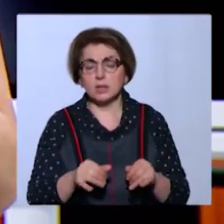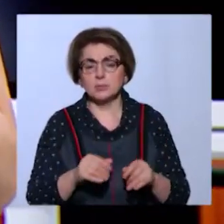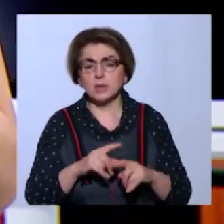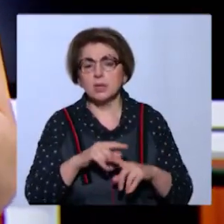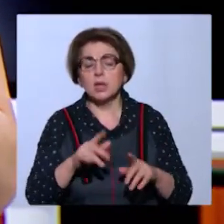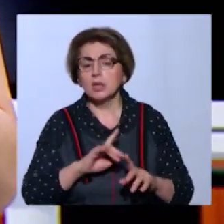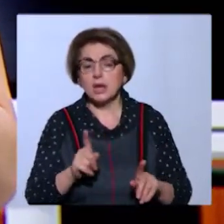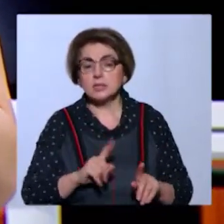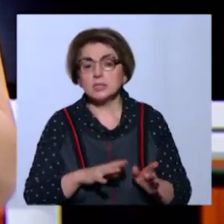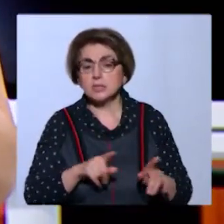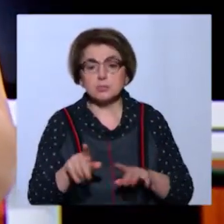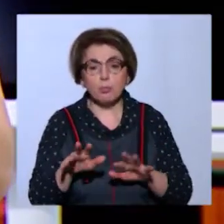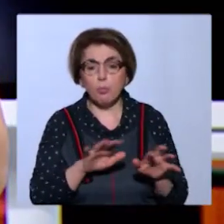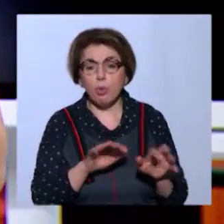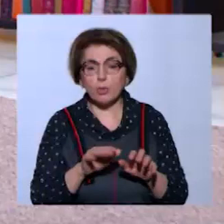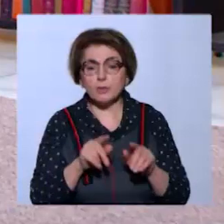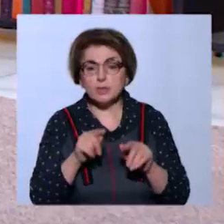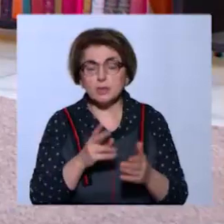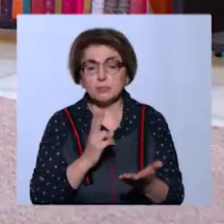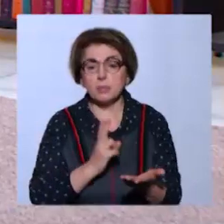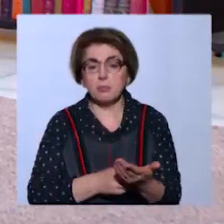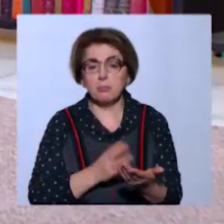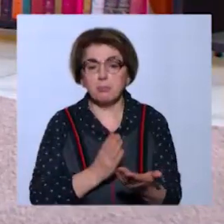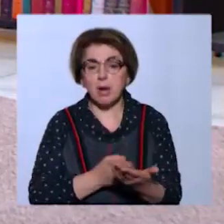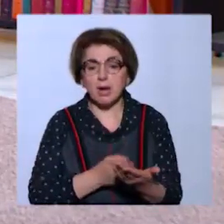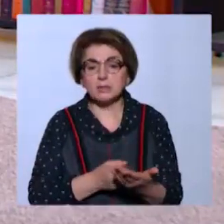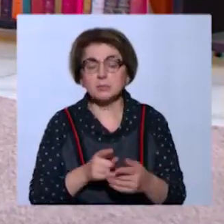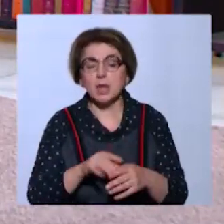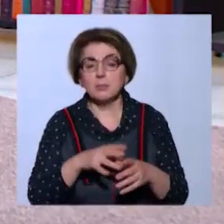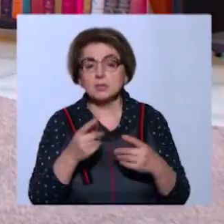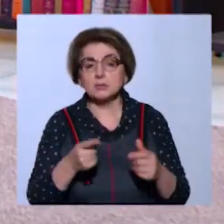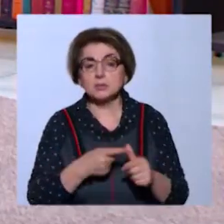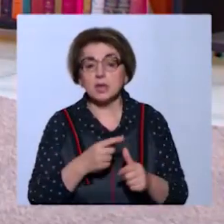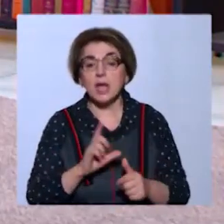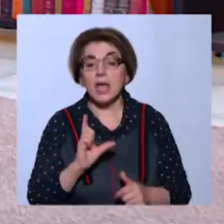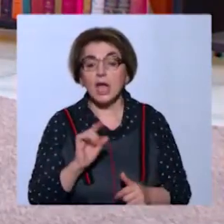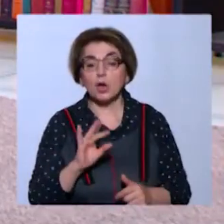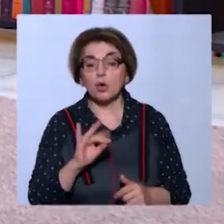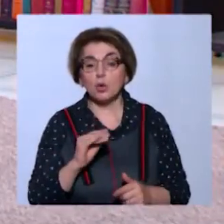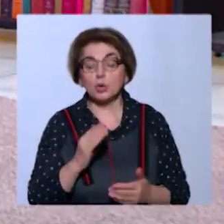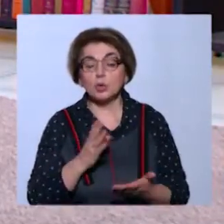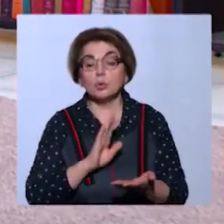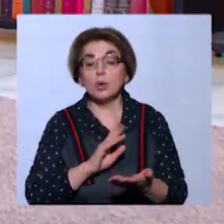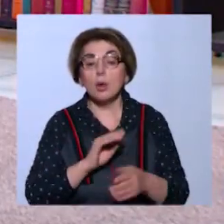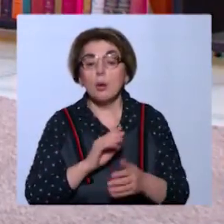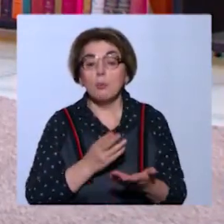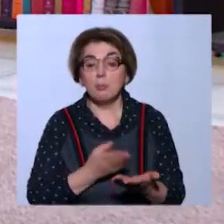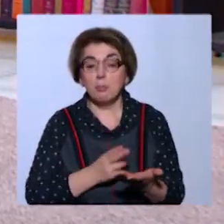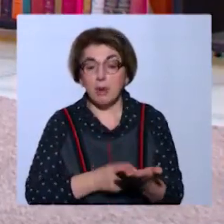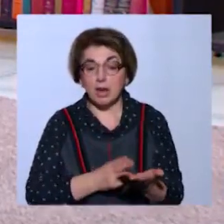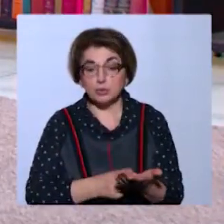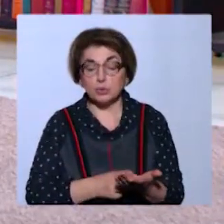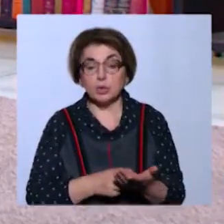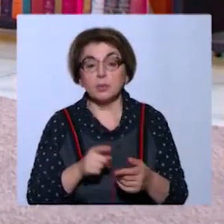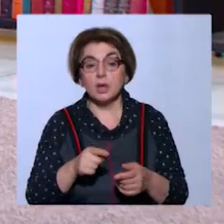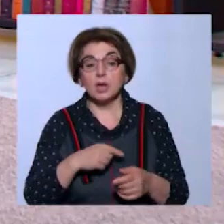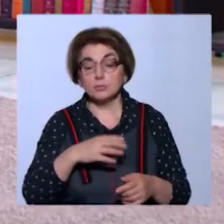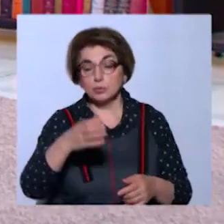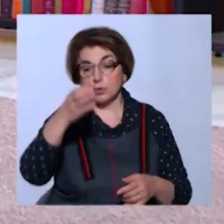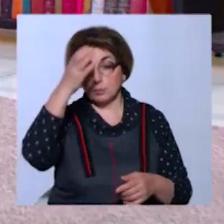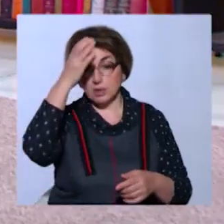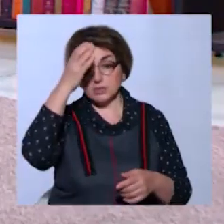რითაც მოქმედებს, აი ამ ფაქტ ამას ქვია ეკოლოგიური ფაქტორები. ეკოლოგიურ ფაქტორებს